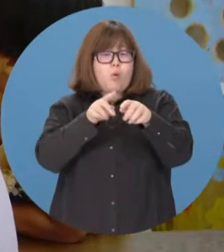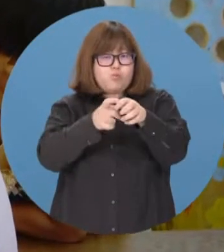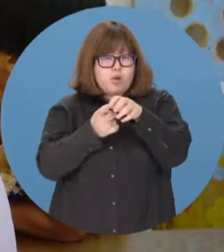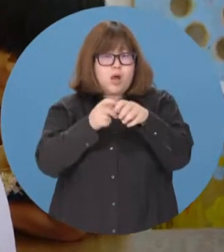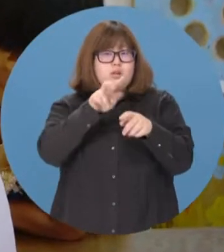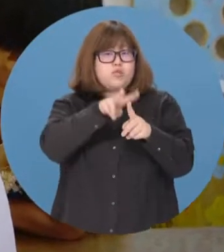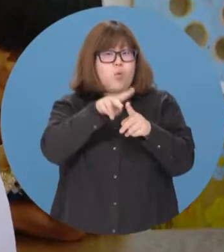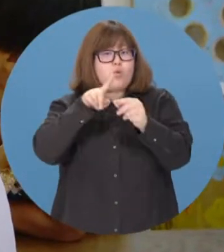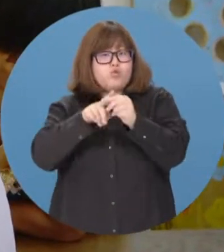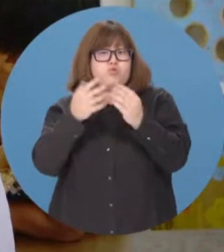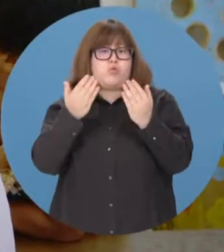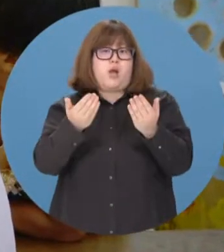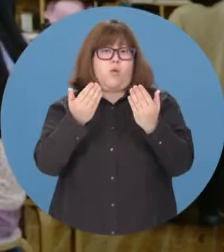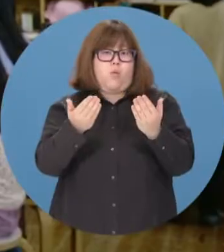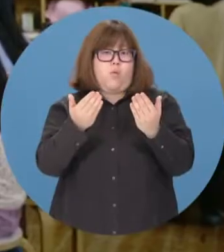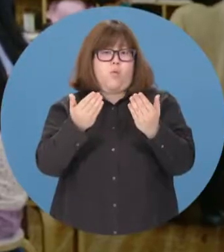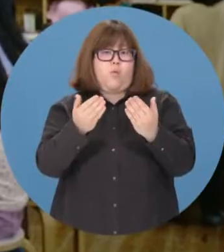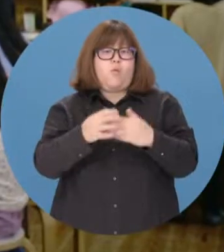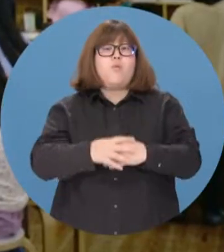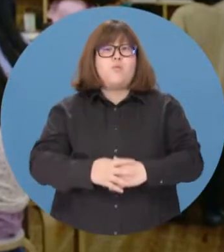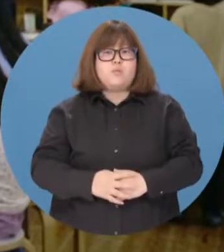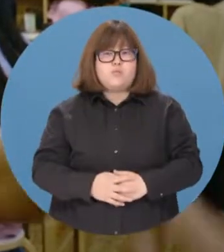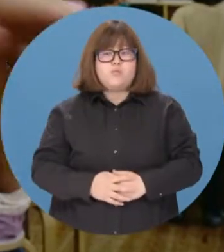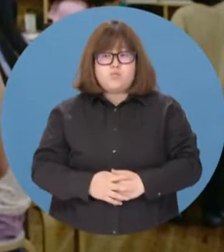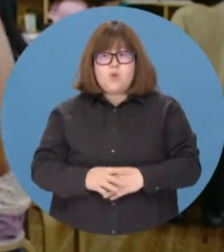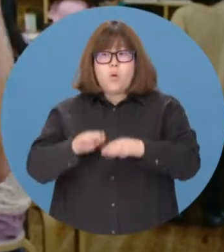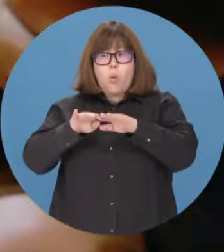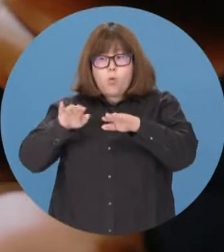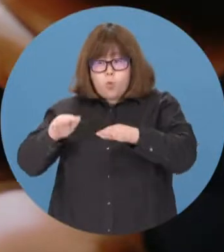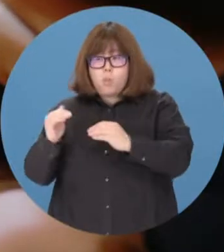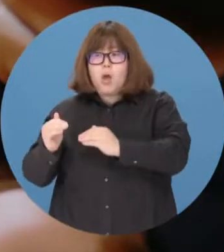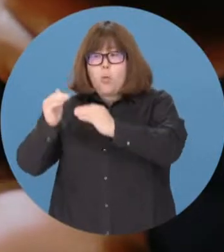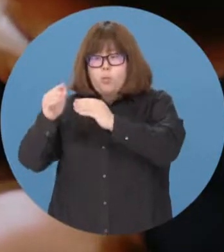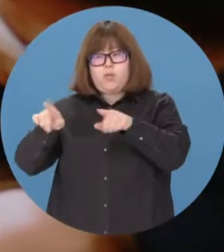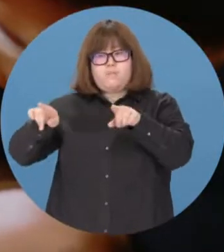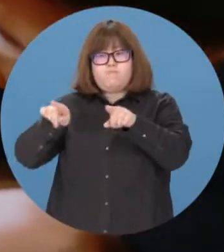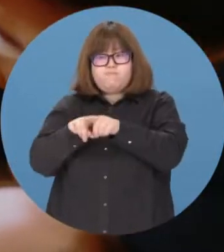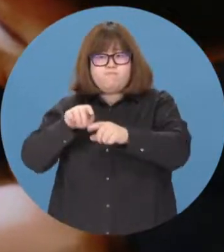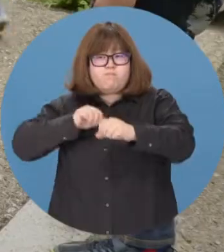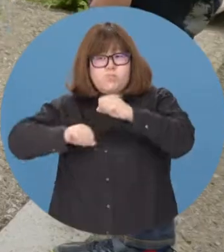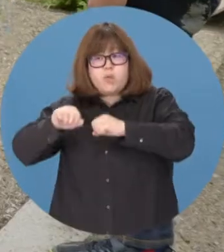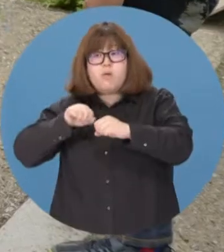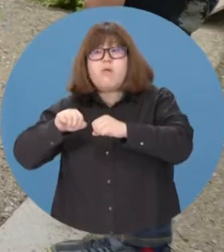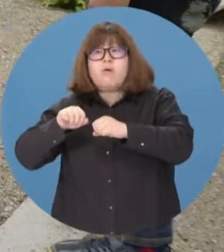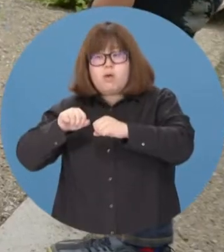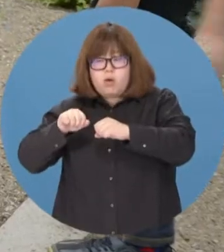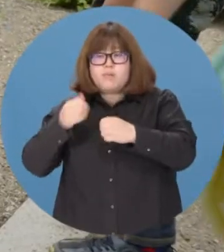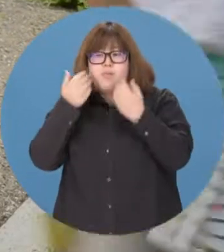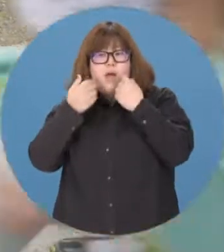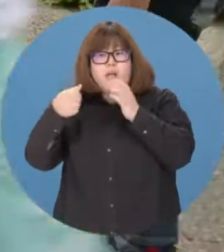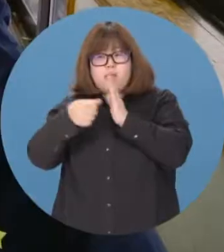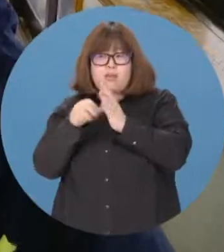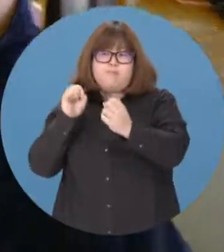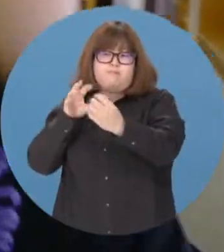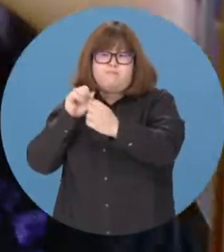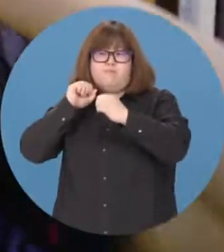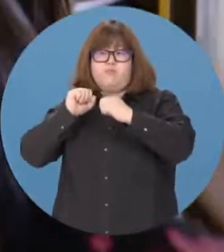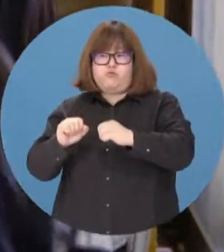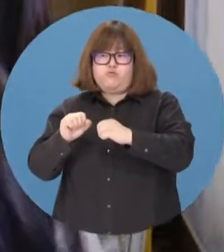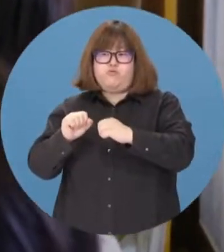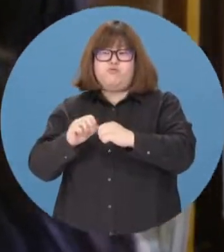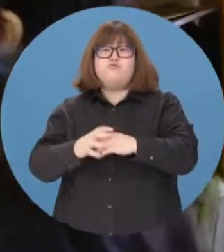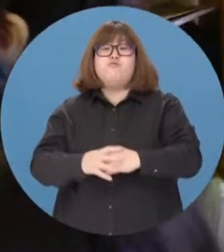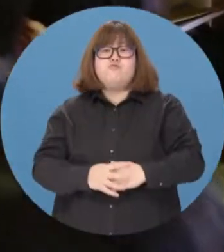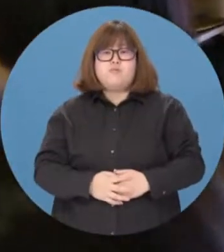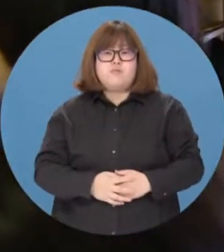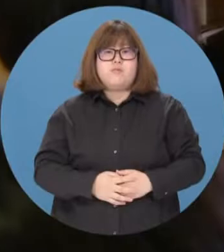校。 子どもと大人がこう同じ目線で活動しているので、ニックネームで呼び合ってます。